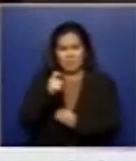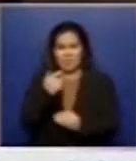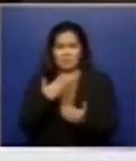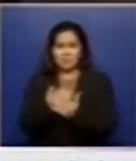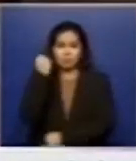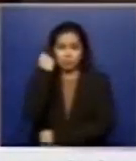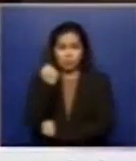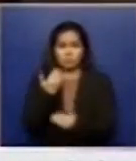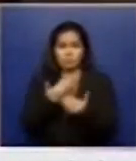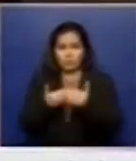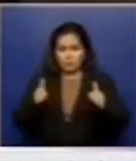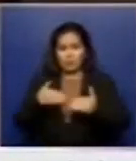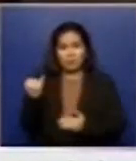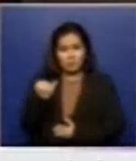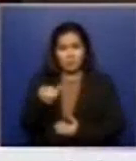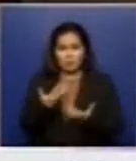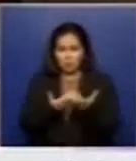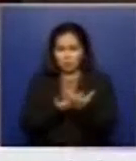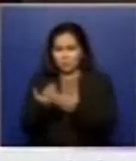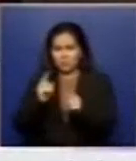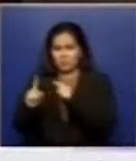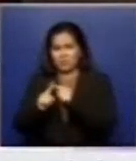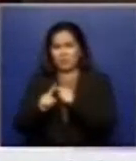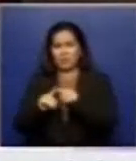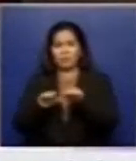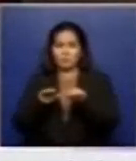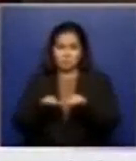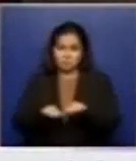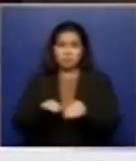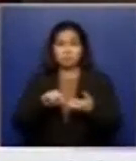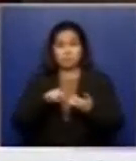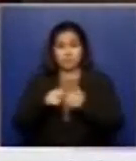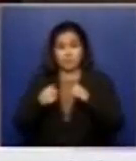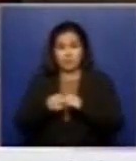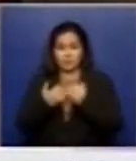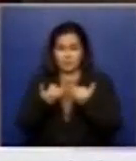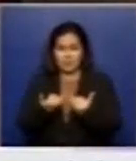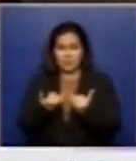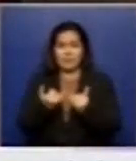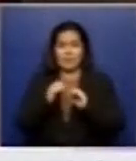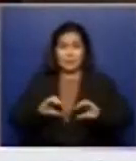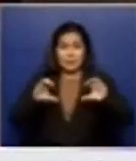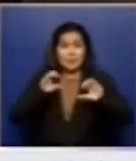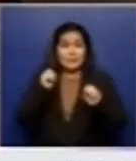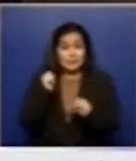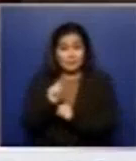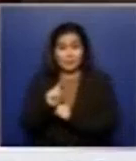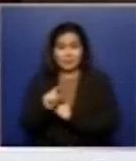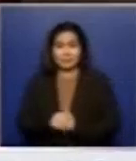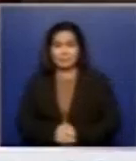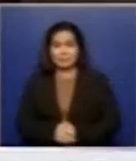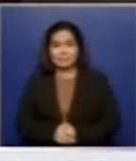ได้ไม่มีแรงซื้อแรงซื้อลดลงครับรัฐบาลต้องถือโอกาสรัฐบาลก็เอาโอกา